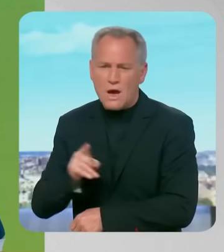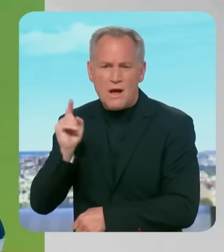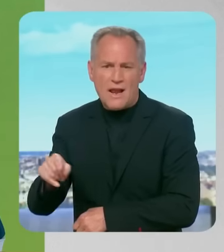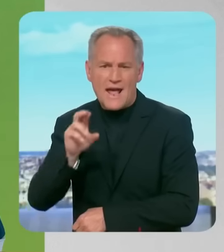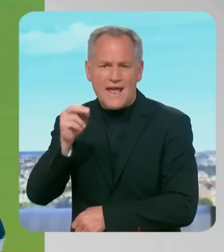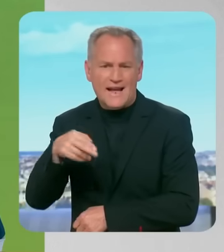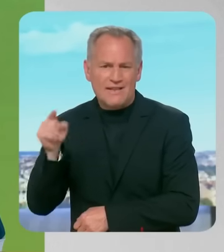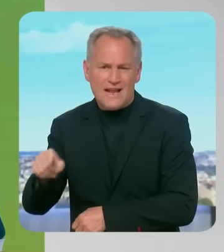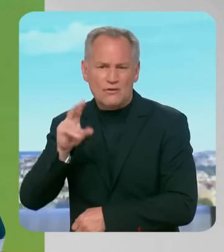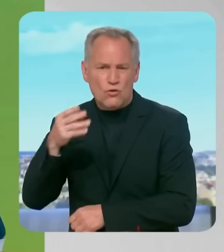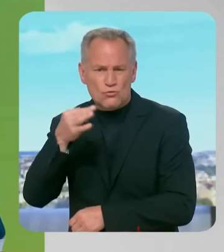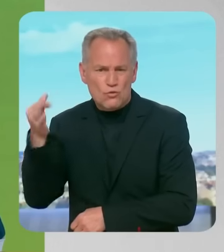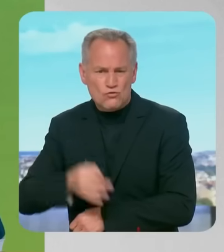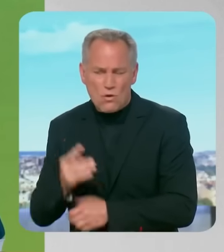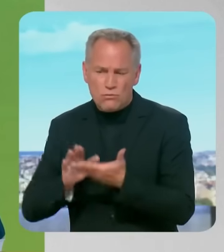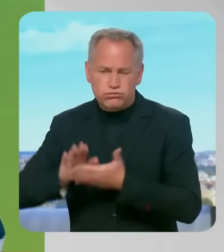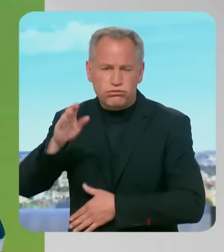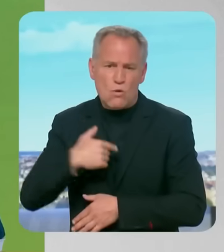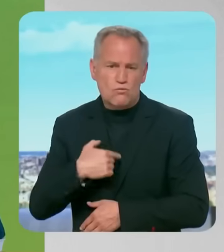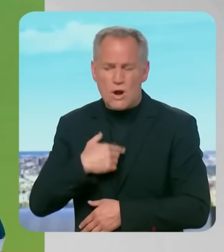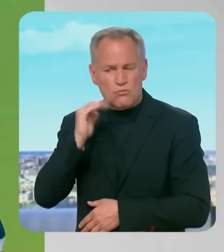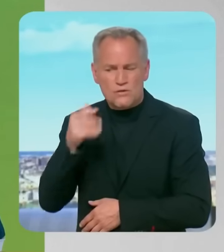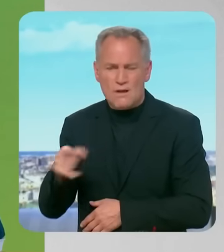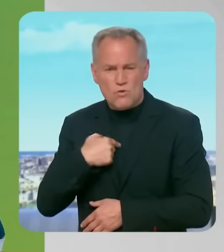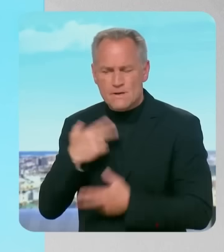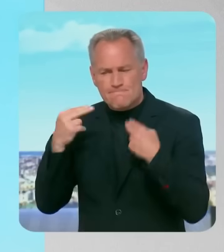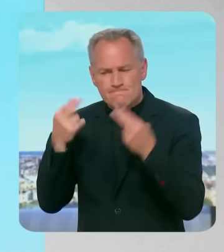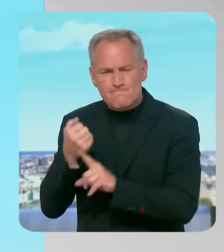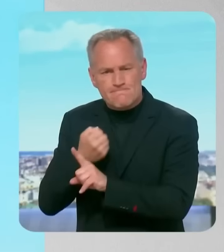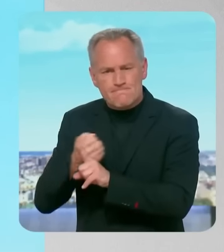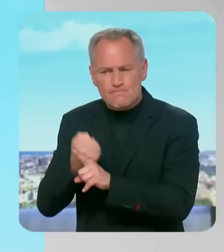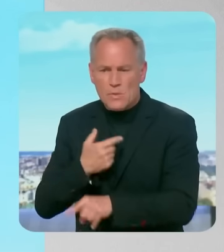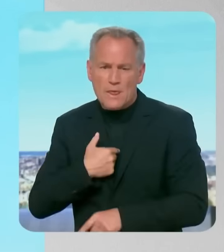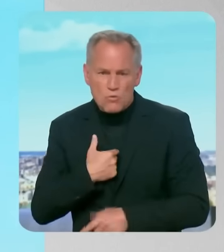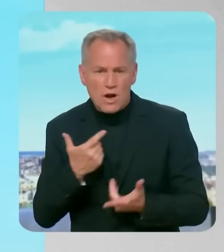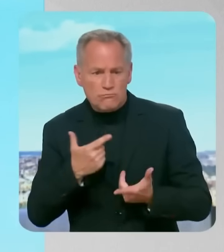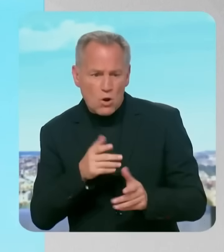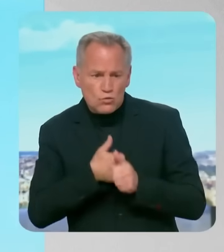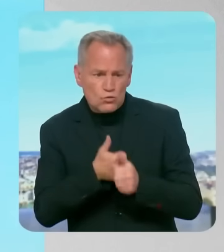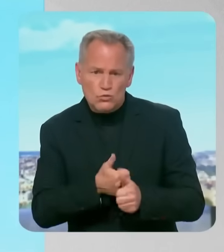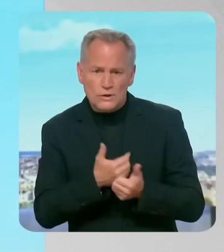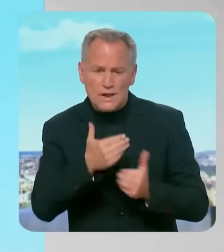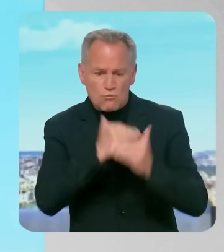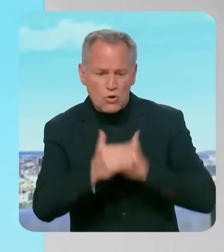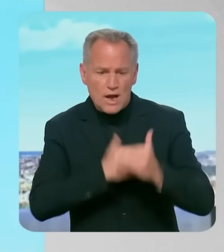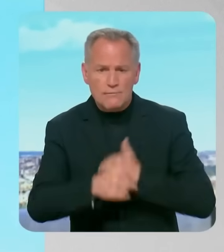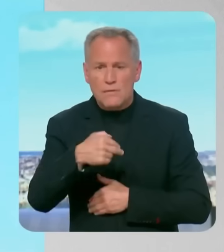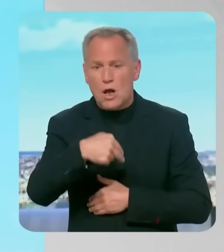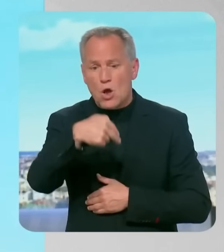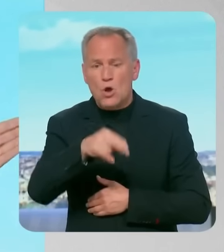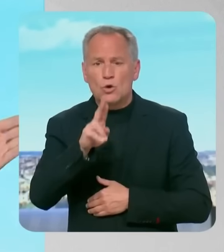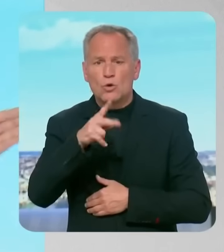dernières semaines. La raison pour laquelle je me bats et je continue à me battre sur le programme de la NUPES. Justement, la